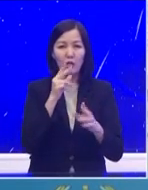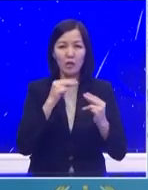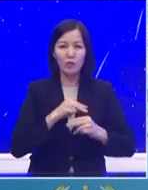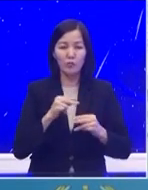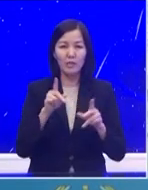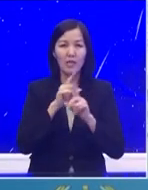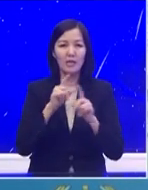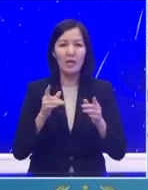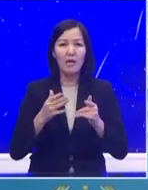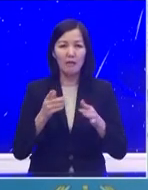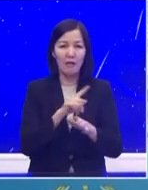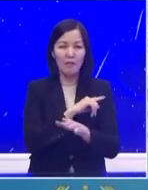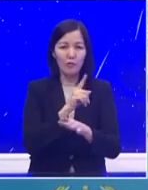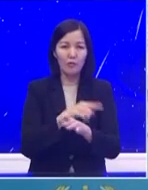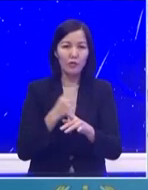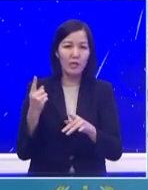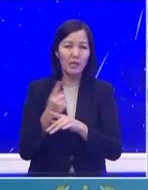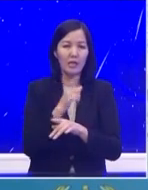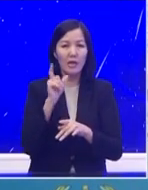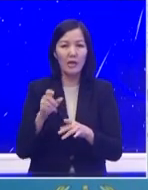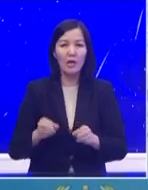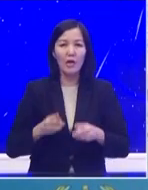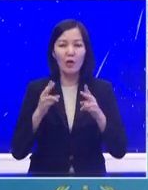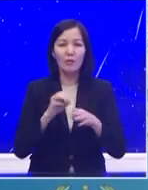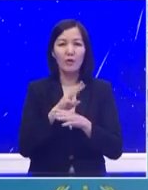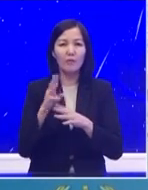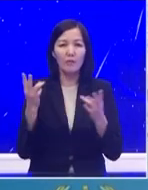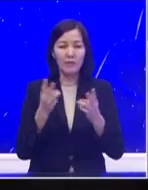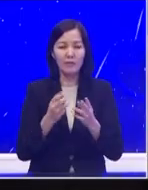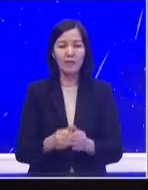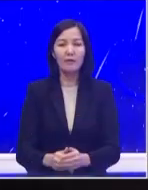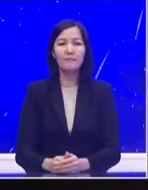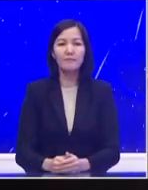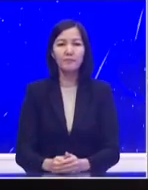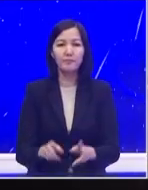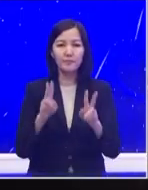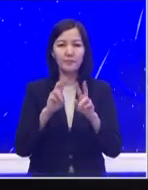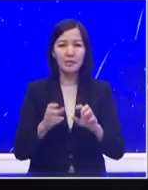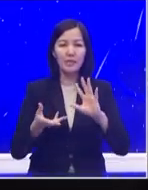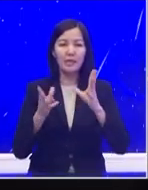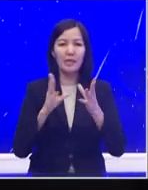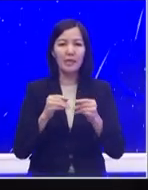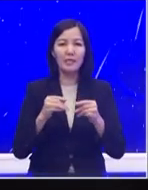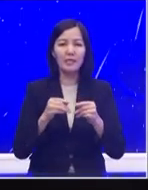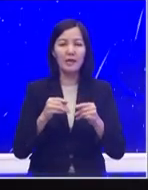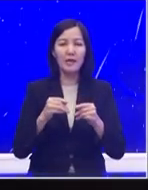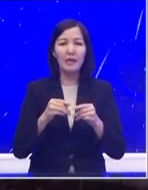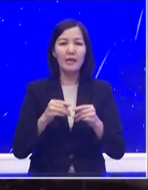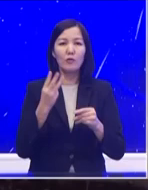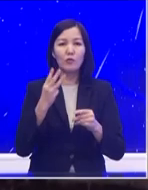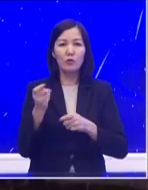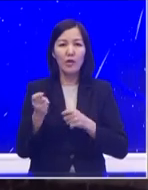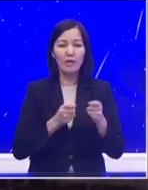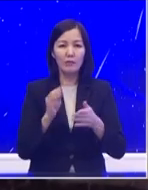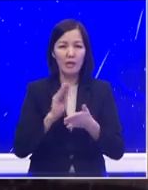да талап күшті. Бұл алдымен азаматтардың қауіпсіздігін қамтамасыз етеді. Рейд нәтижесі өзгелерге сабақ. Үш